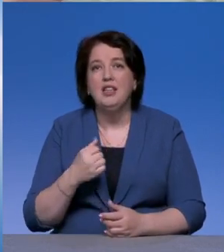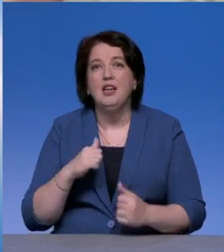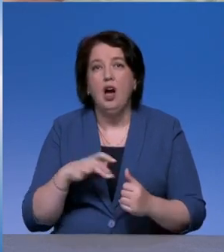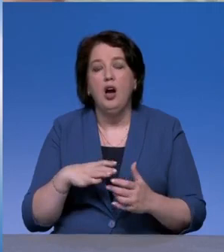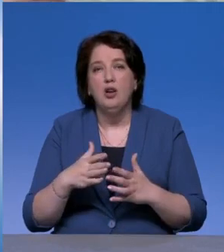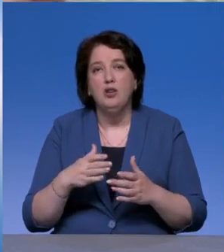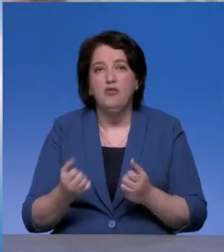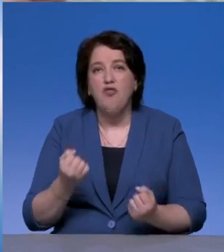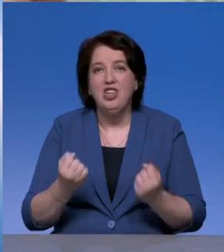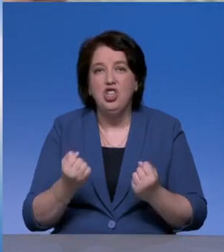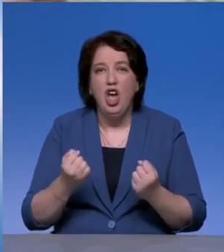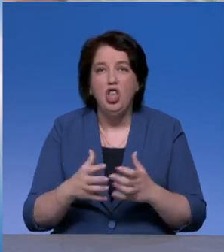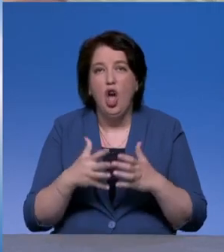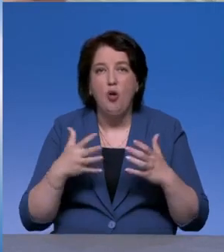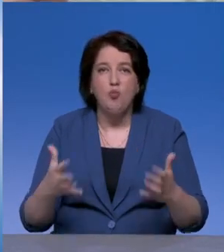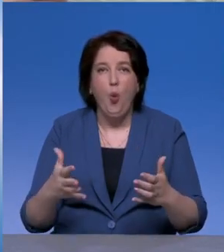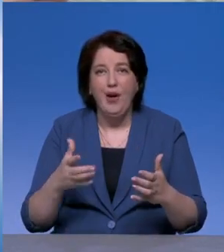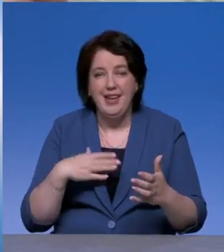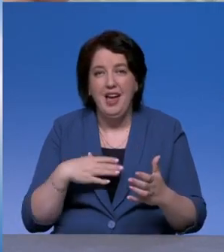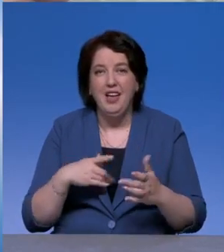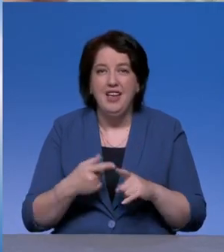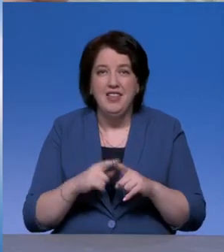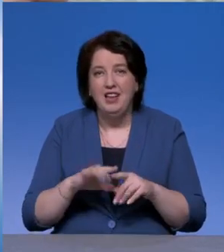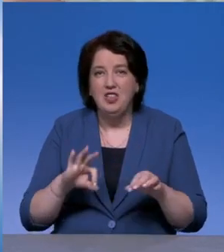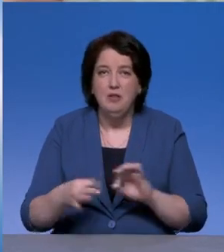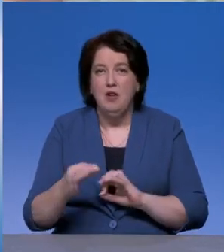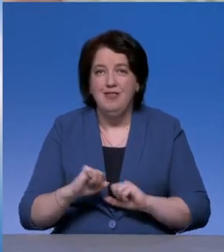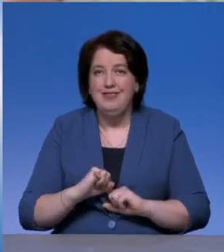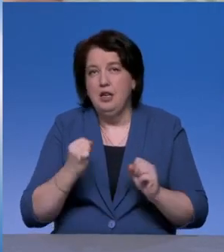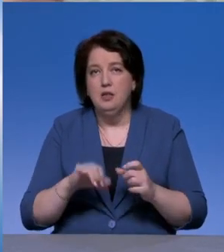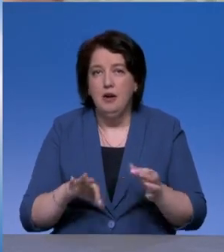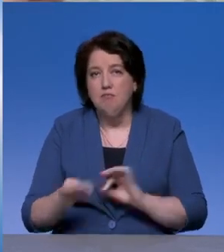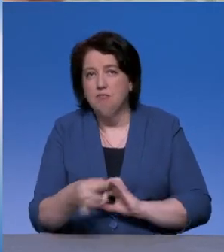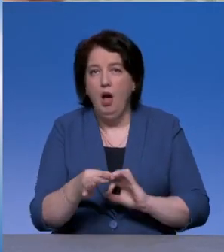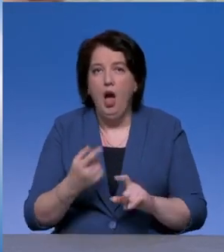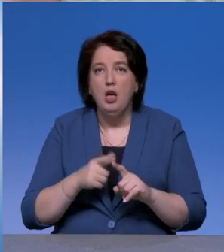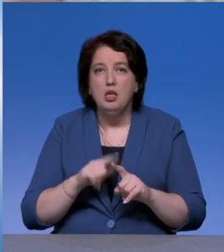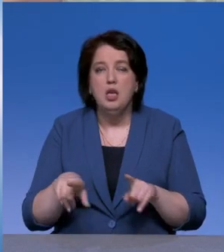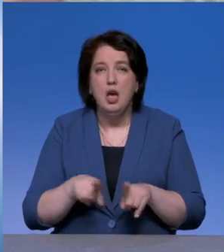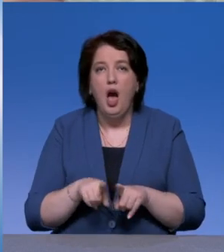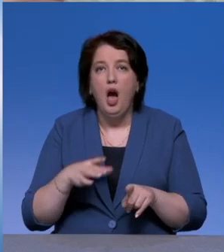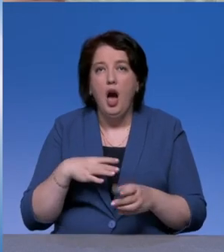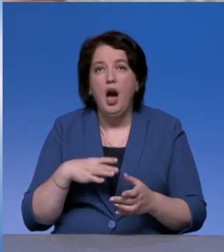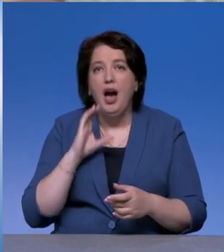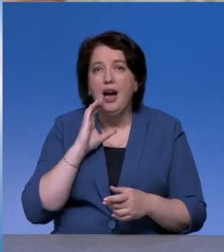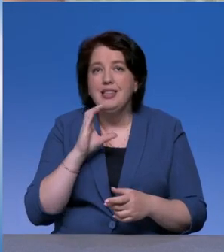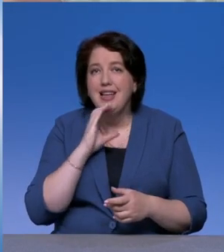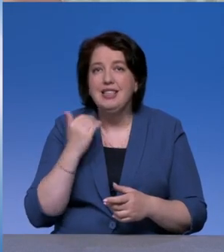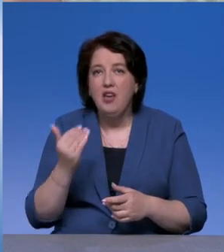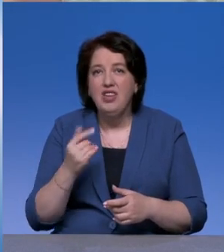дерзко, нежели чем на севере или на Дальнем Востоке. То есть, тот же самый Краснодарский край